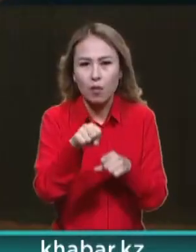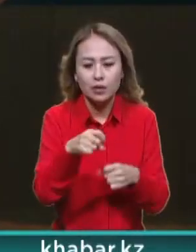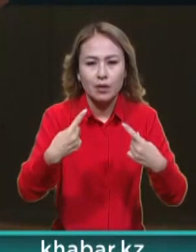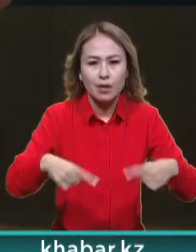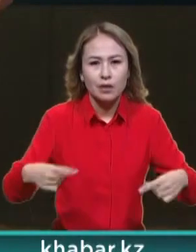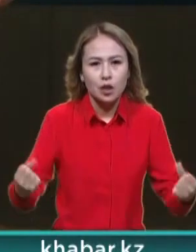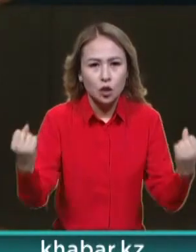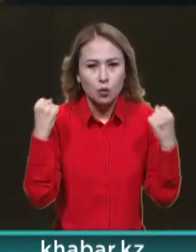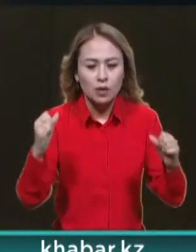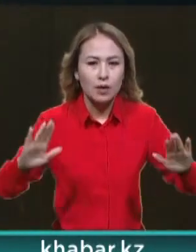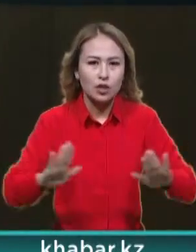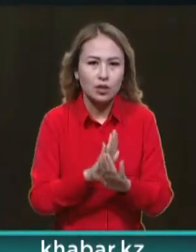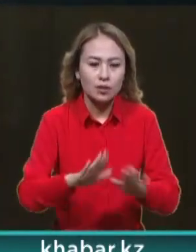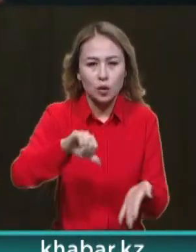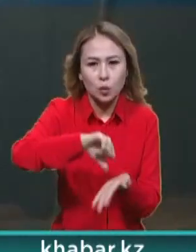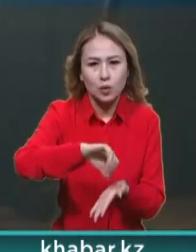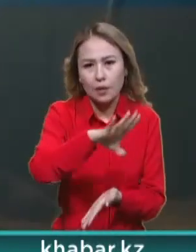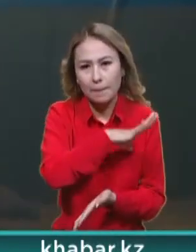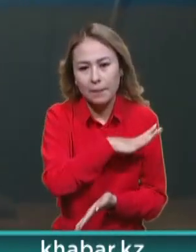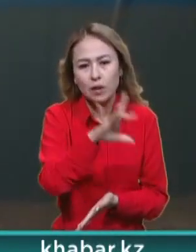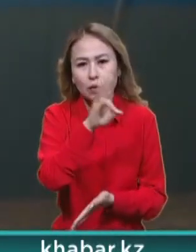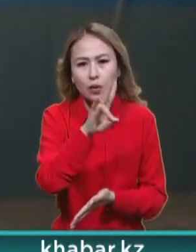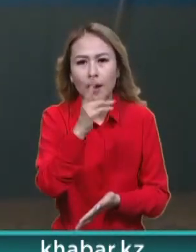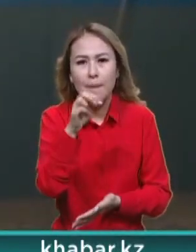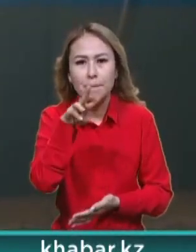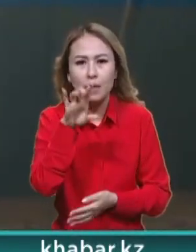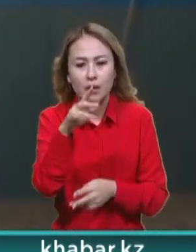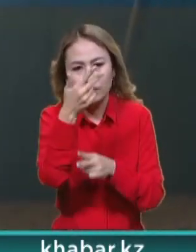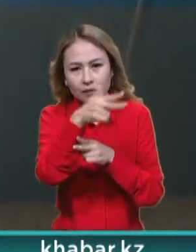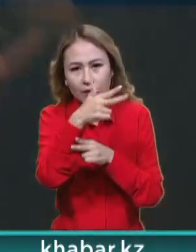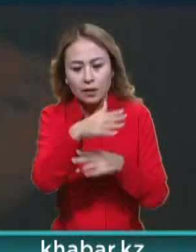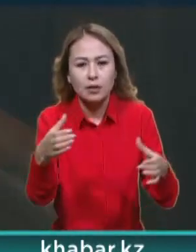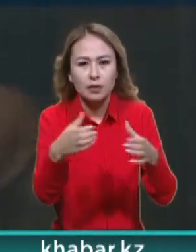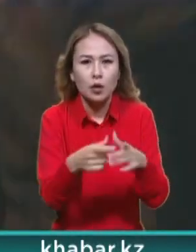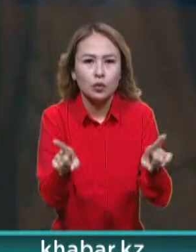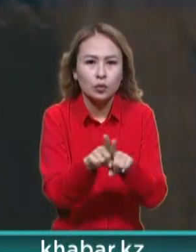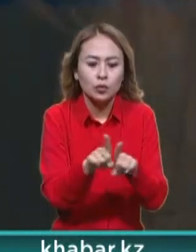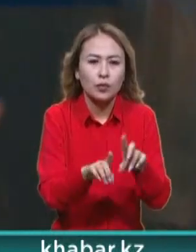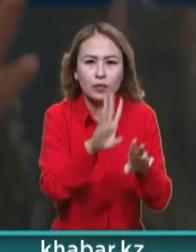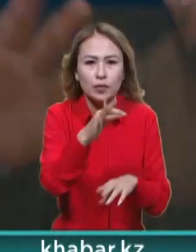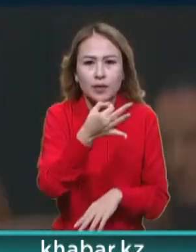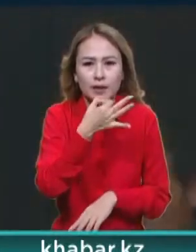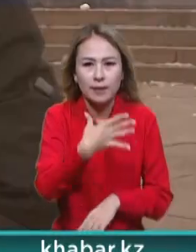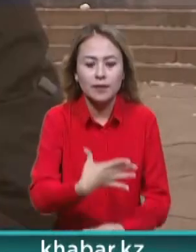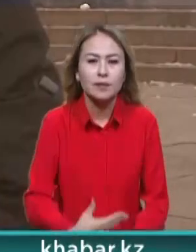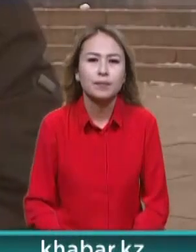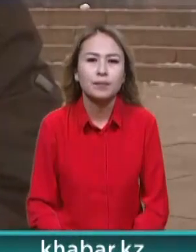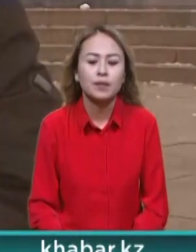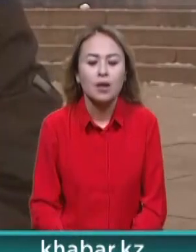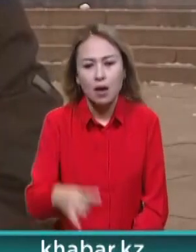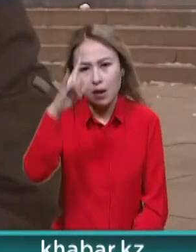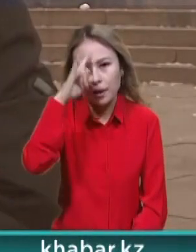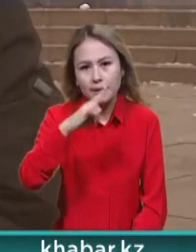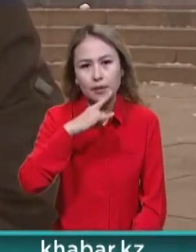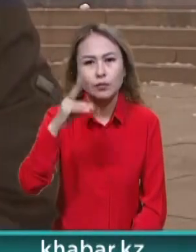секілді спортшылар мен әншілер түсті. Режиссері Нұрсерік Қамбар. Ән мен түсіру жұмыстары да көңілімнен шықты, дейді өнерпаз. Қазақтың